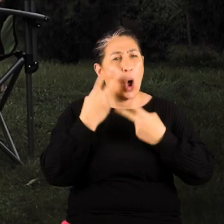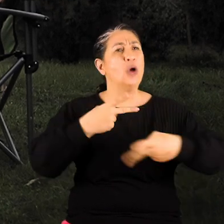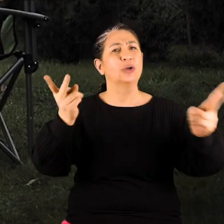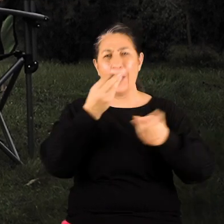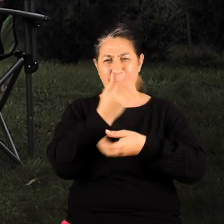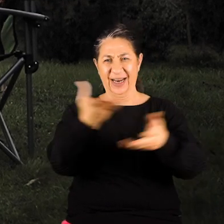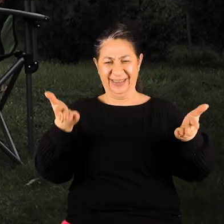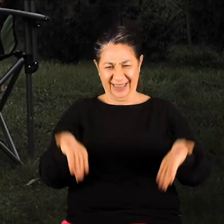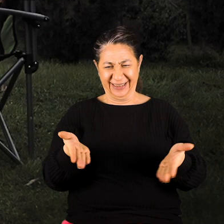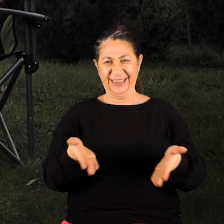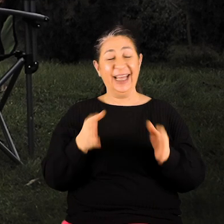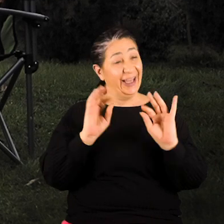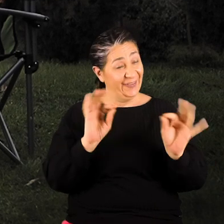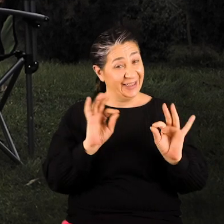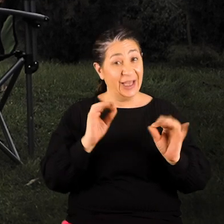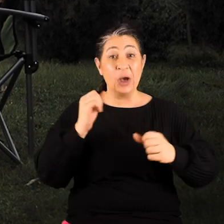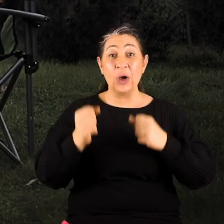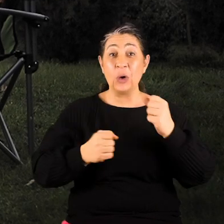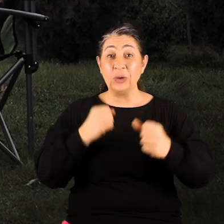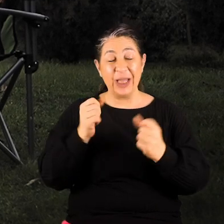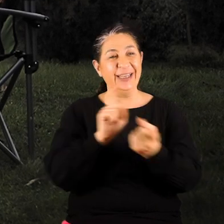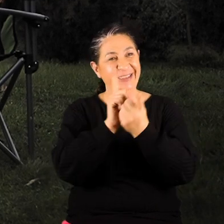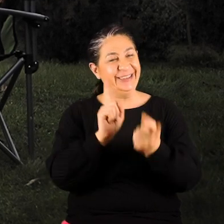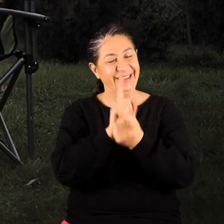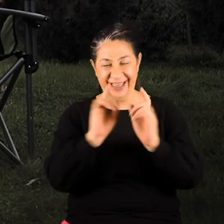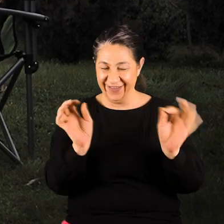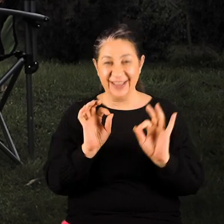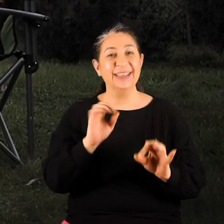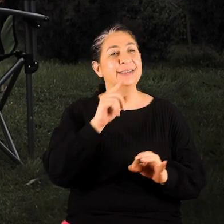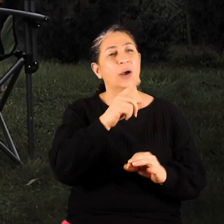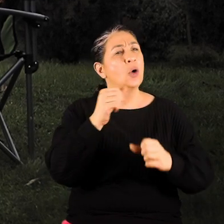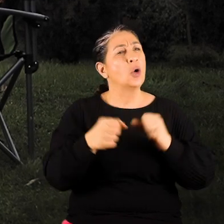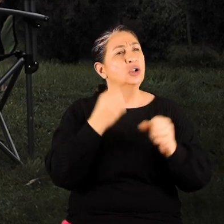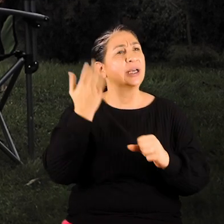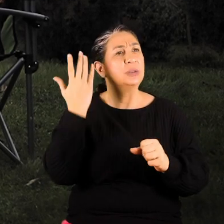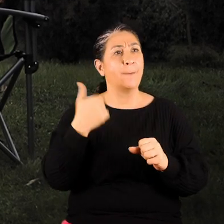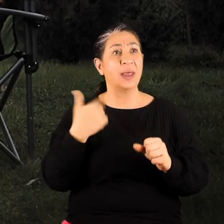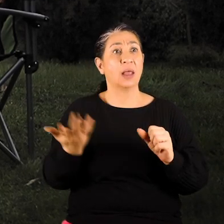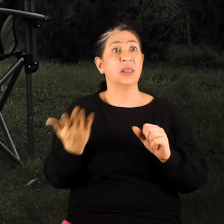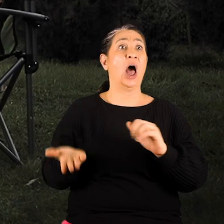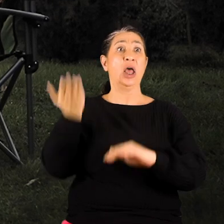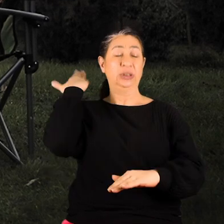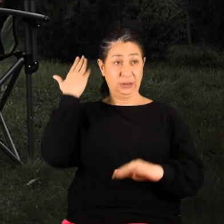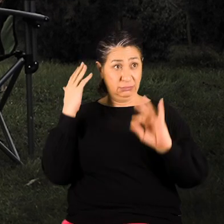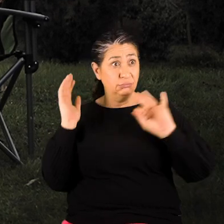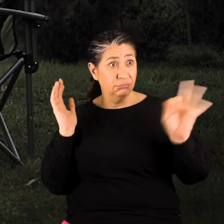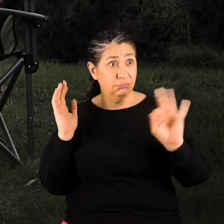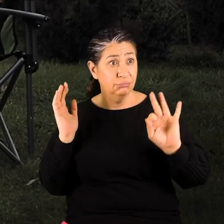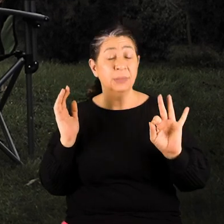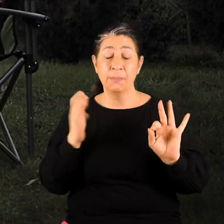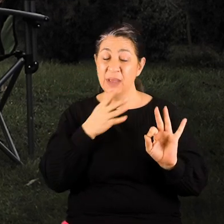Parkı'ndayız. Evet. Koşuda karşılaşıyoruz. Aynen öyle. Senin koşu geçmişin benden daha eski.